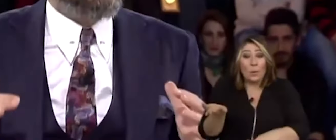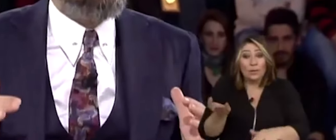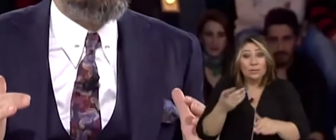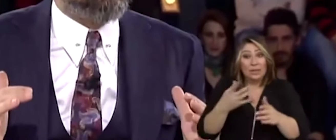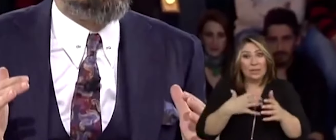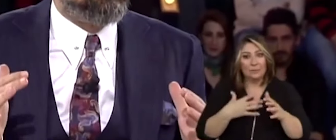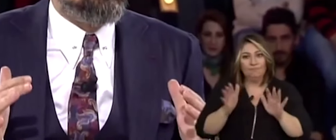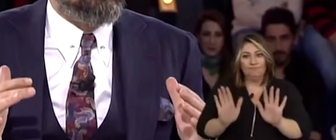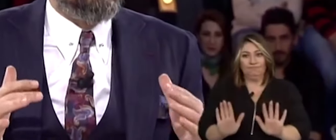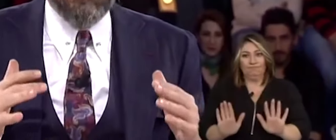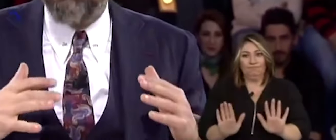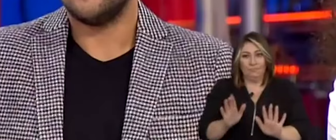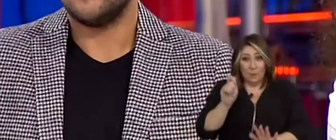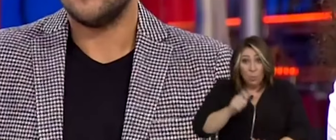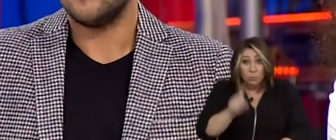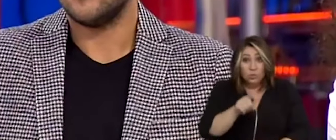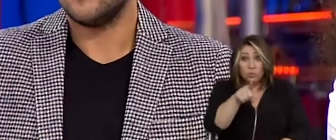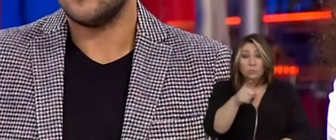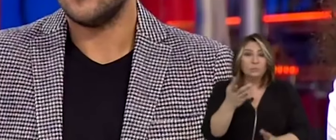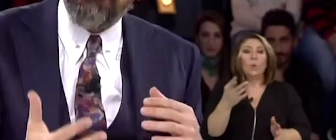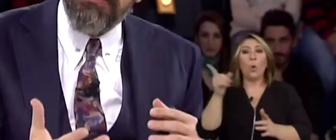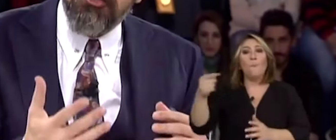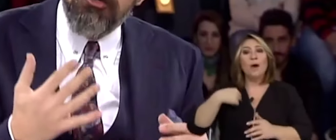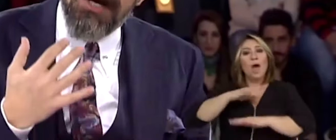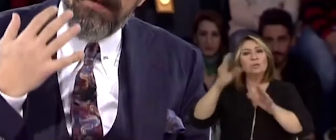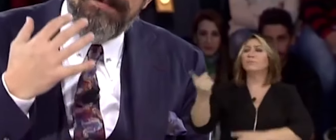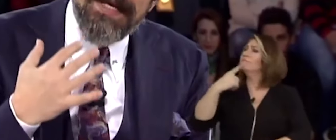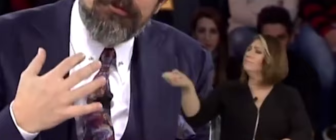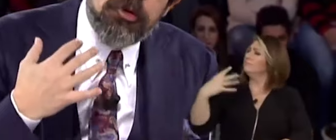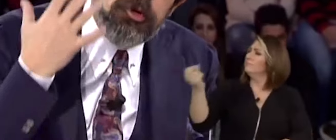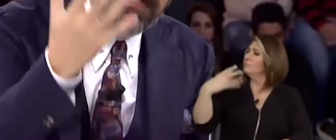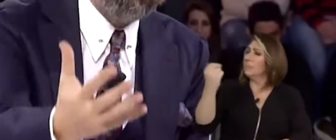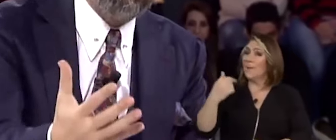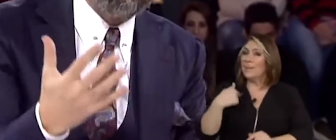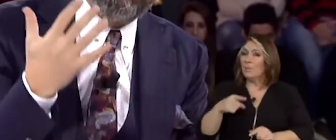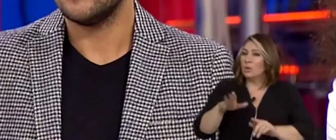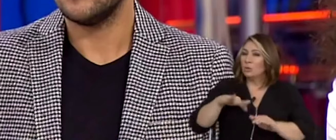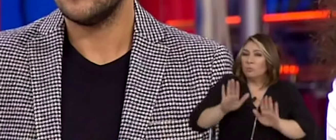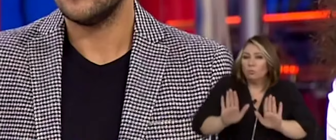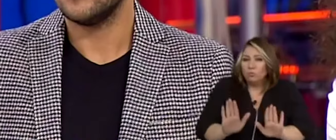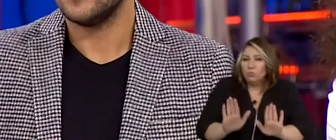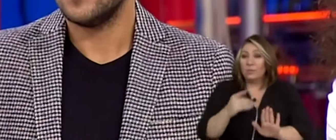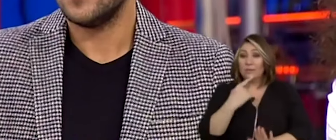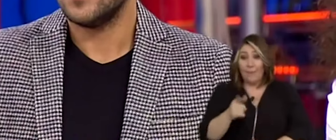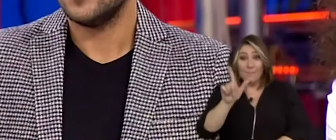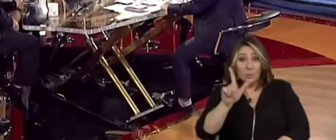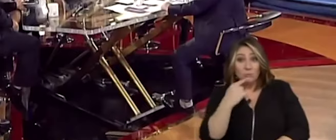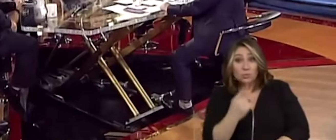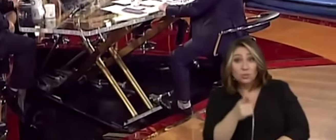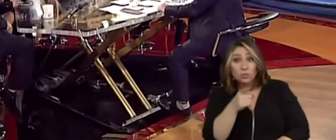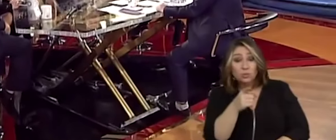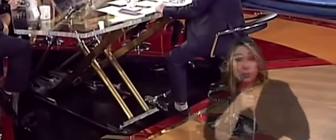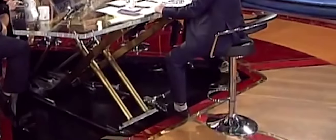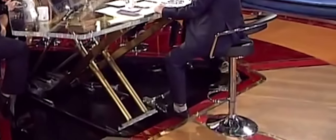kendini frenliyor musun? Yani şunu, o bana her şeyi söylüyor ama benim şuradan sonrasına devam etmemem lazım diyor